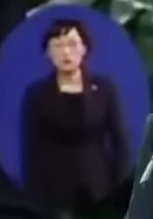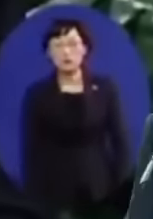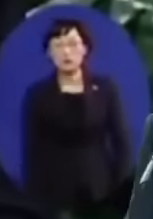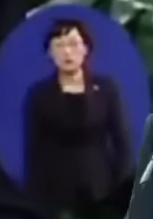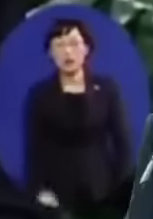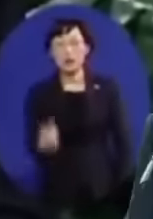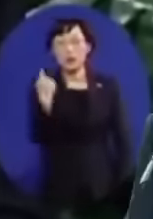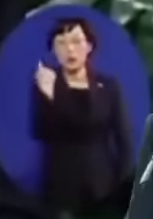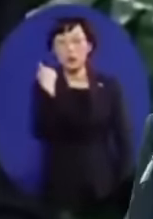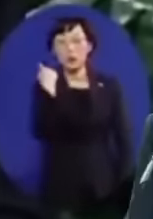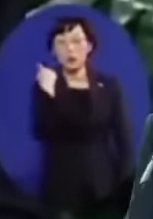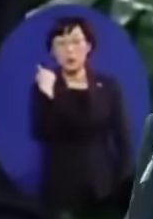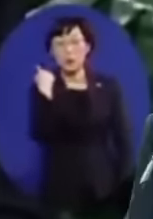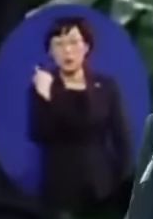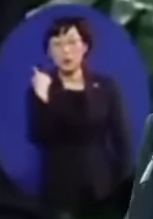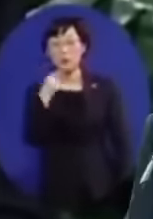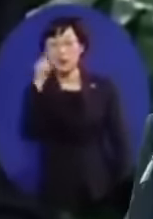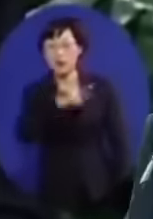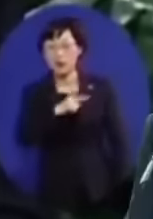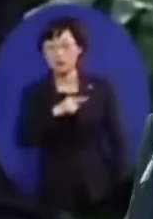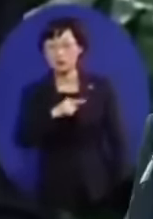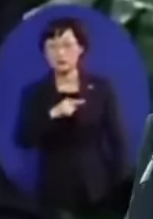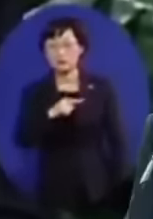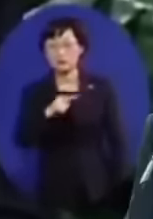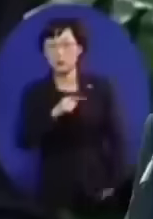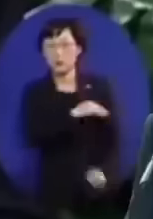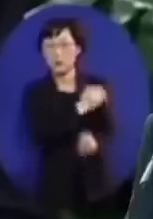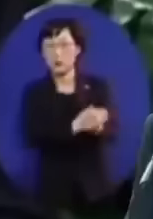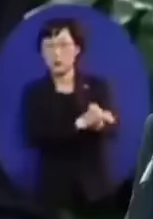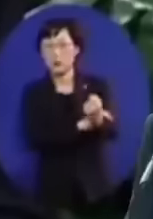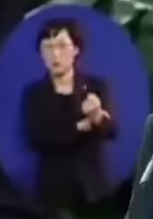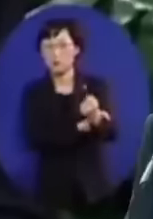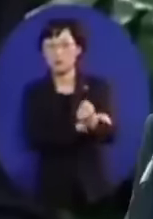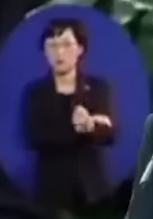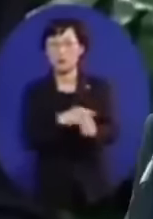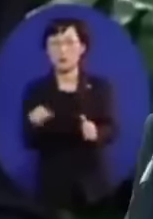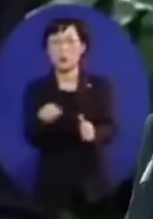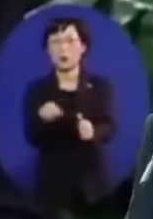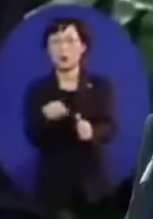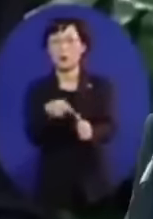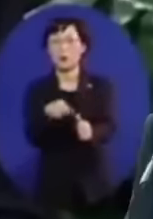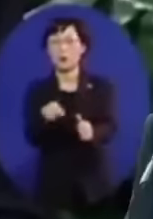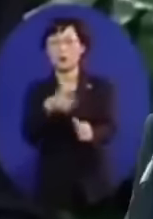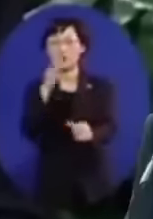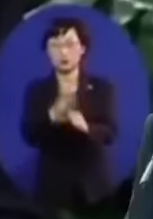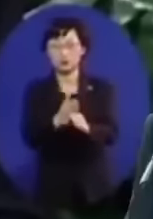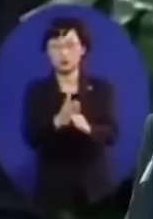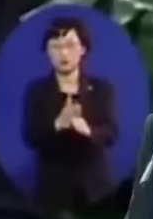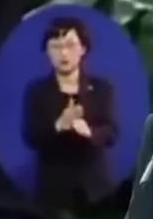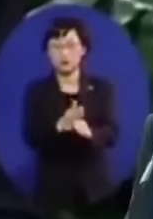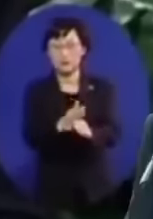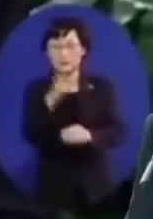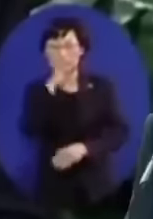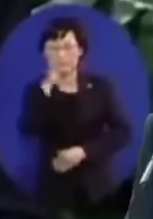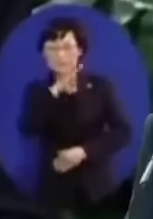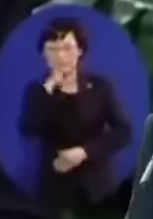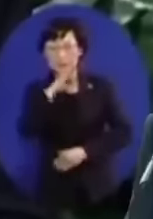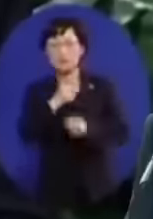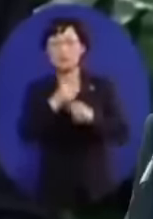배후에 악의 세력이 조종을 해서 우리 삶을 선하게 만들지 않고 나쁘게 만드는